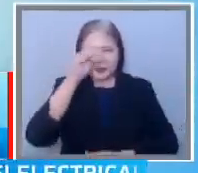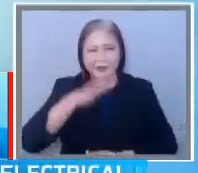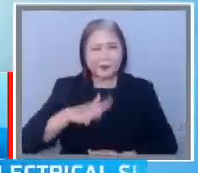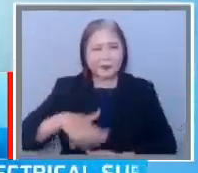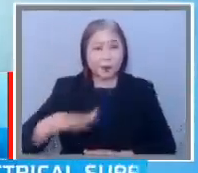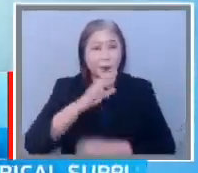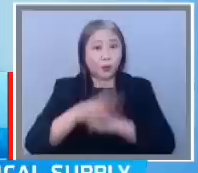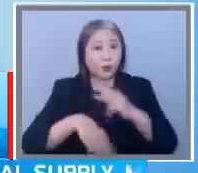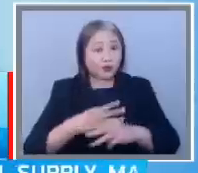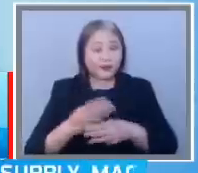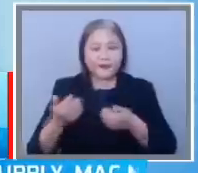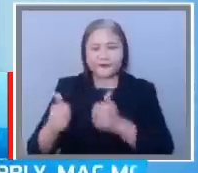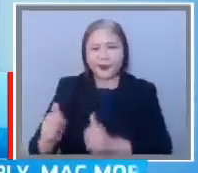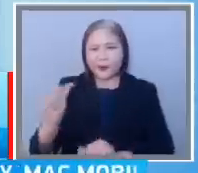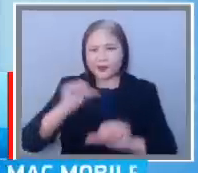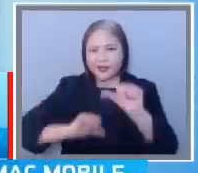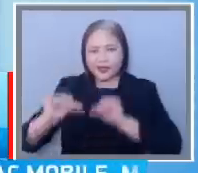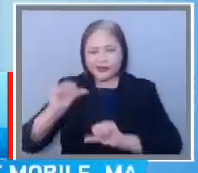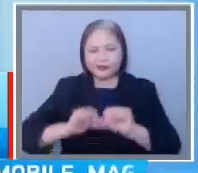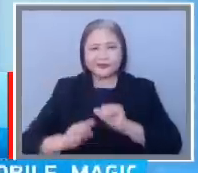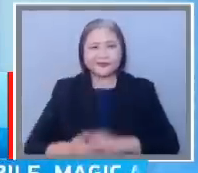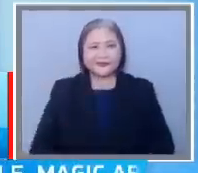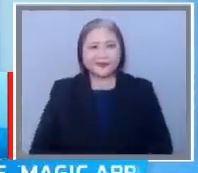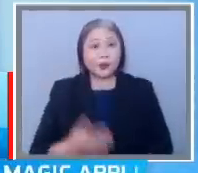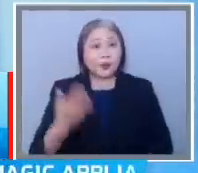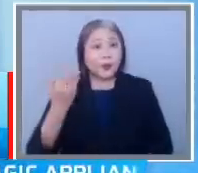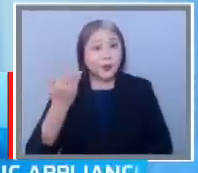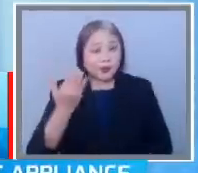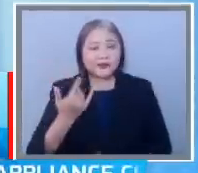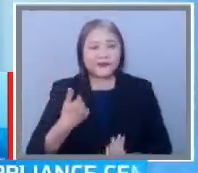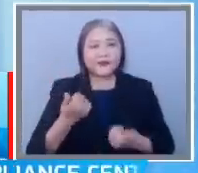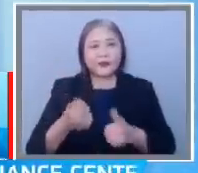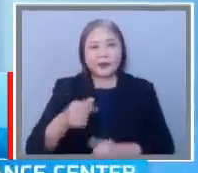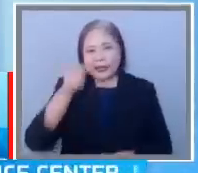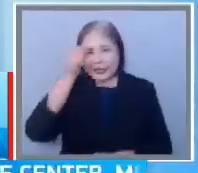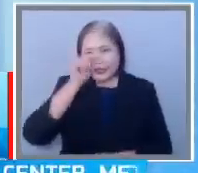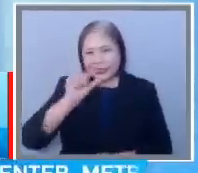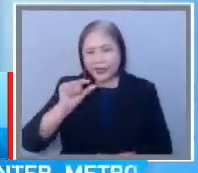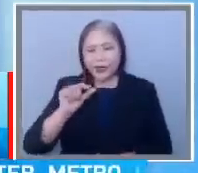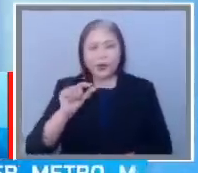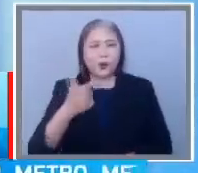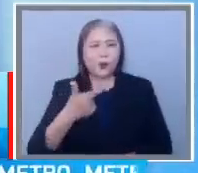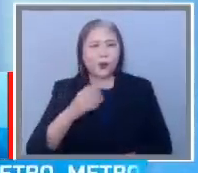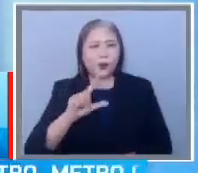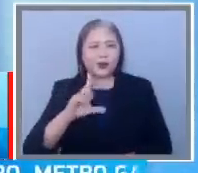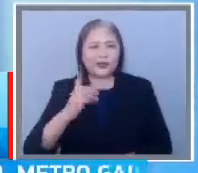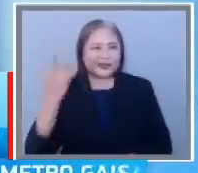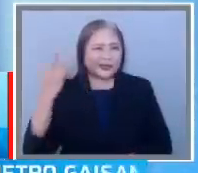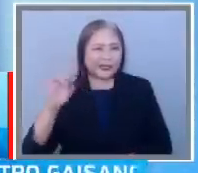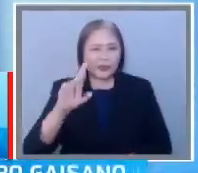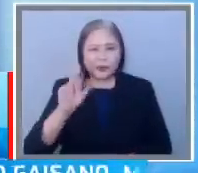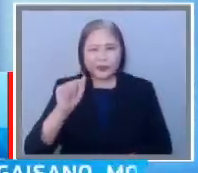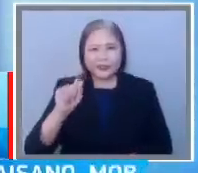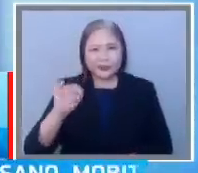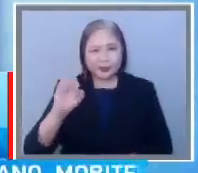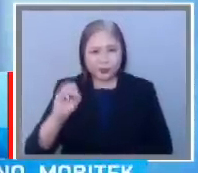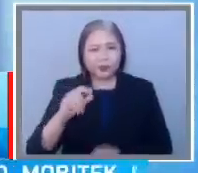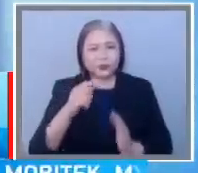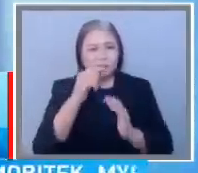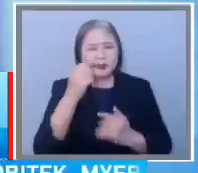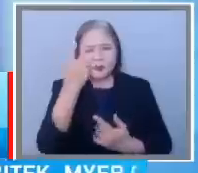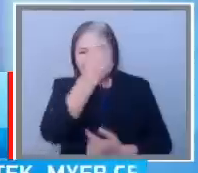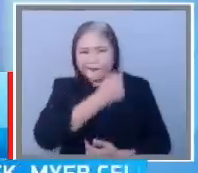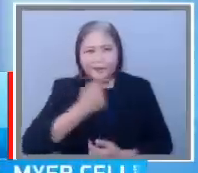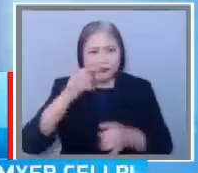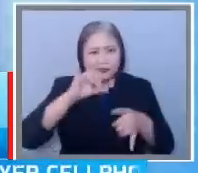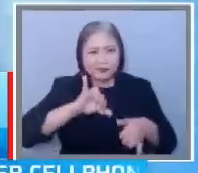to science. Ito ay batay sa Greek Golden Ratio rating kung saan sinusukat ang facial proportion ng isang